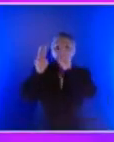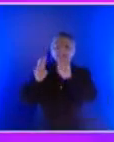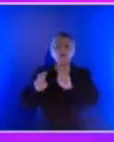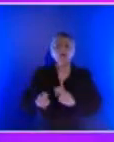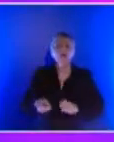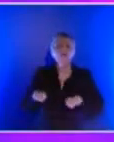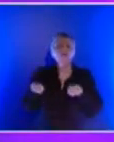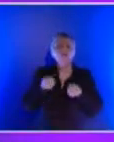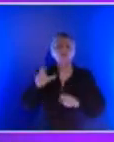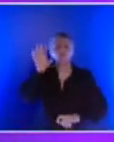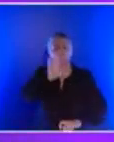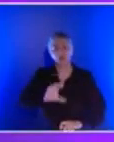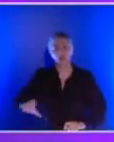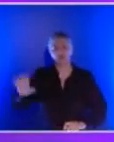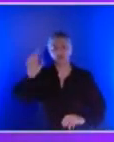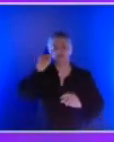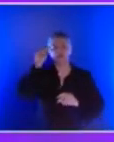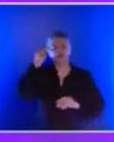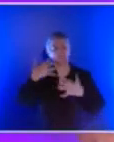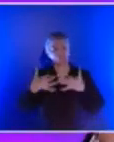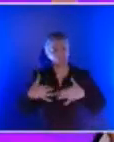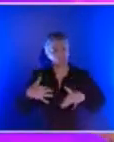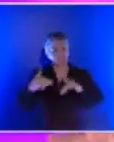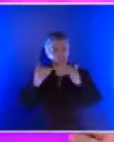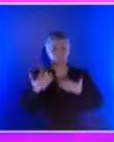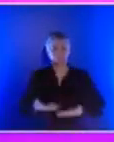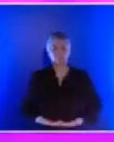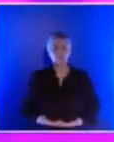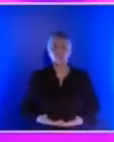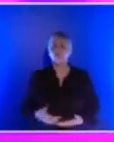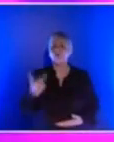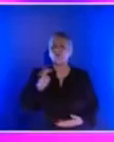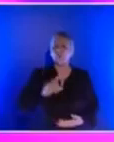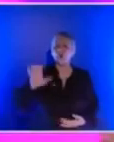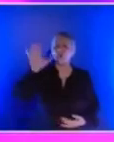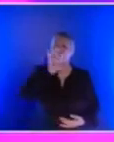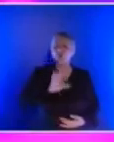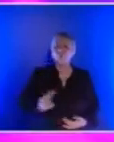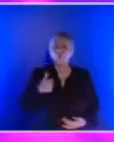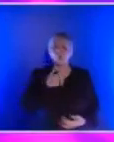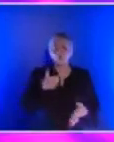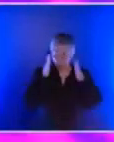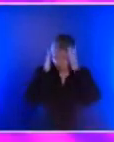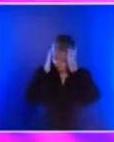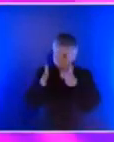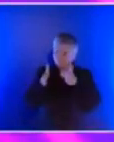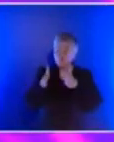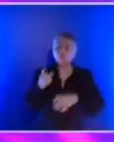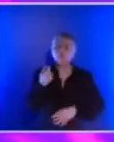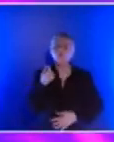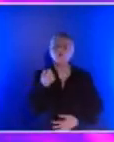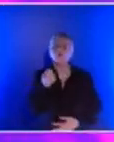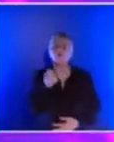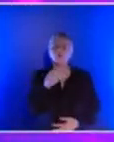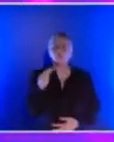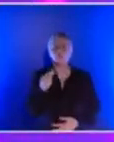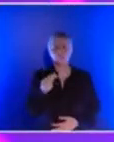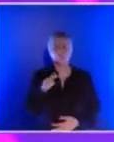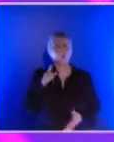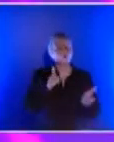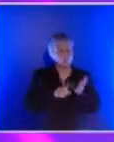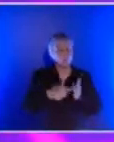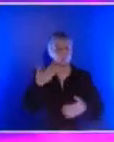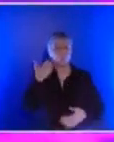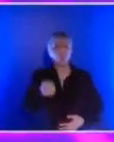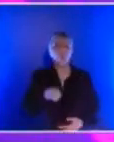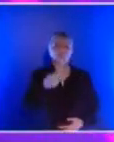από άλλες τομές να εισάγουμε την κοινωνική Ευρώπη. Δεν μπορεί η Ευρώπη να είναι μόνο οικονομία. Πρέπει να αποκτήσει κοινωνική ατζέντα και ούτω